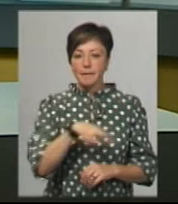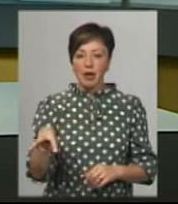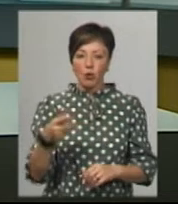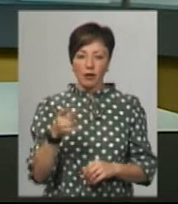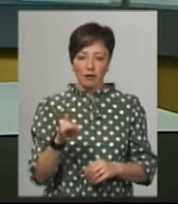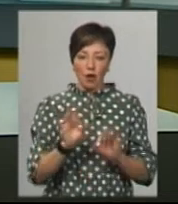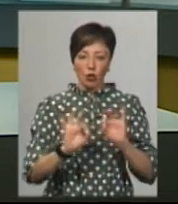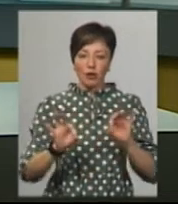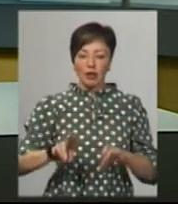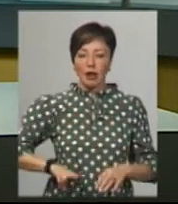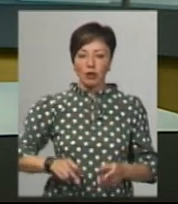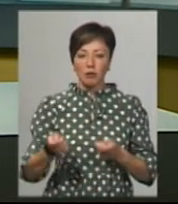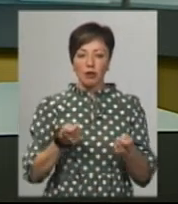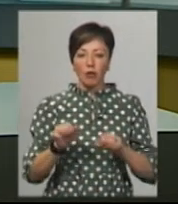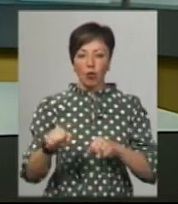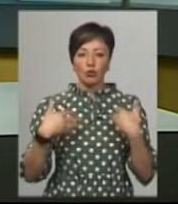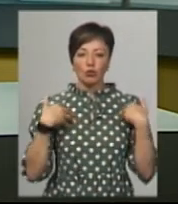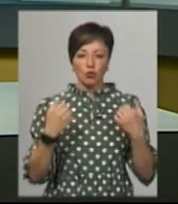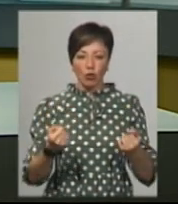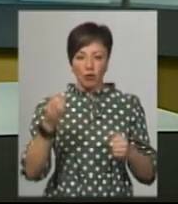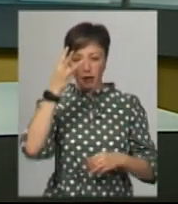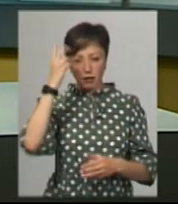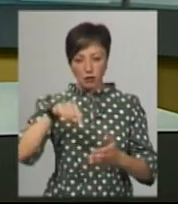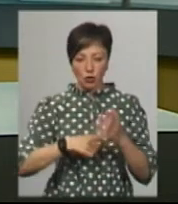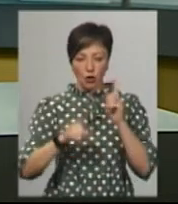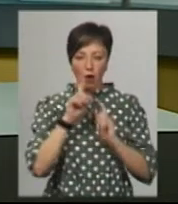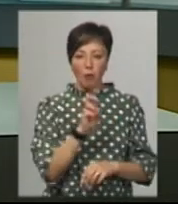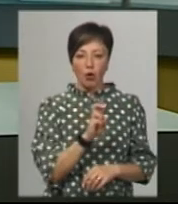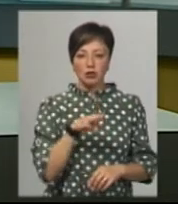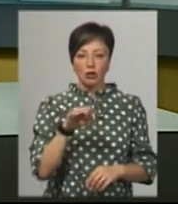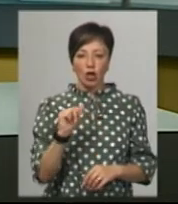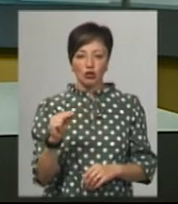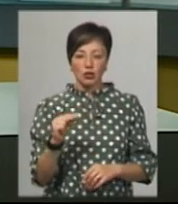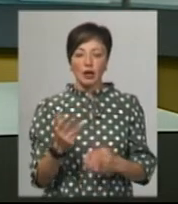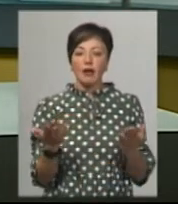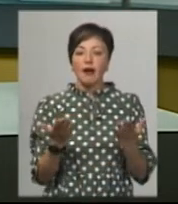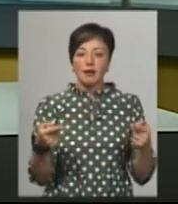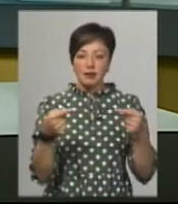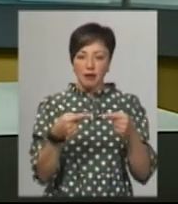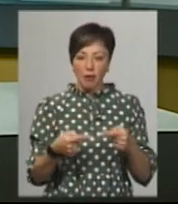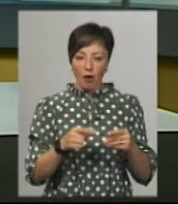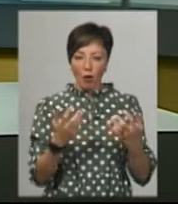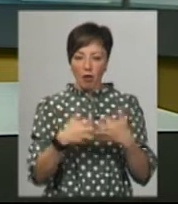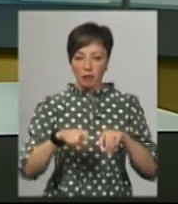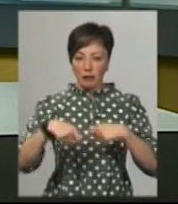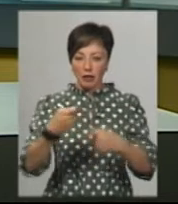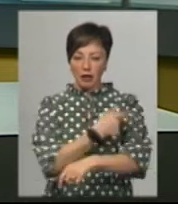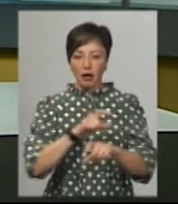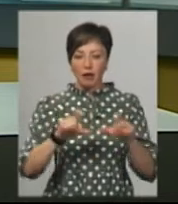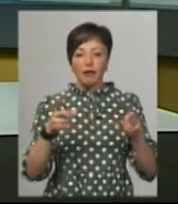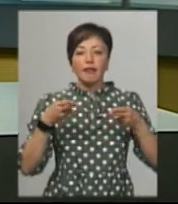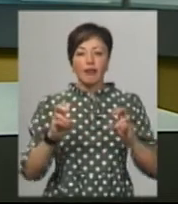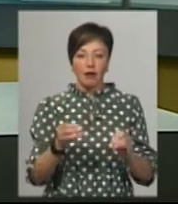Про це розповів директор департаменту охорони здоров'я Хмельницької міської ради Борис Ткач. Яке саме обладнання передали до лікарні та де його